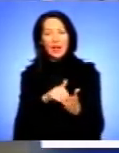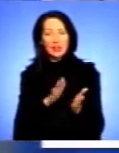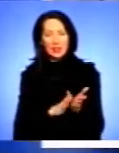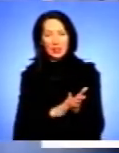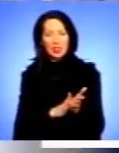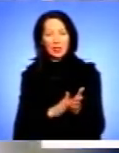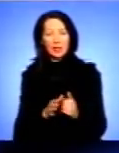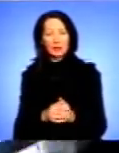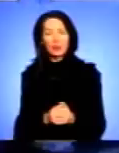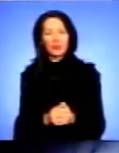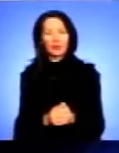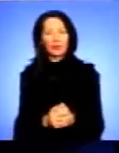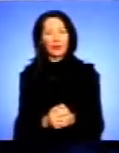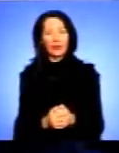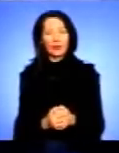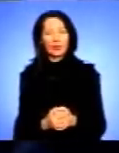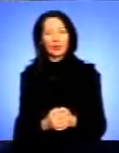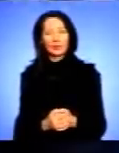джерелами.